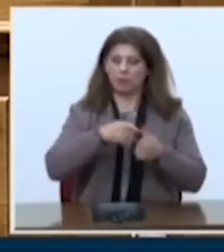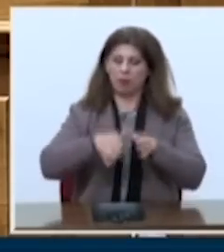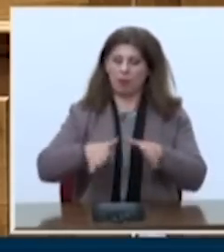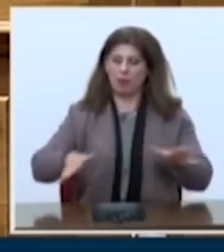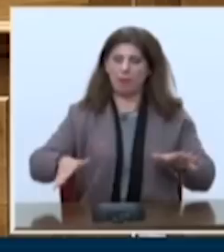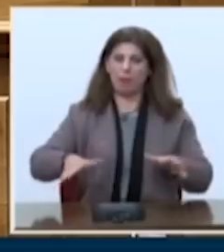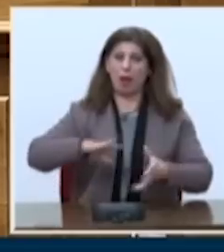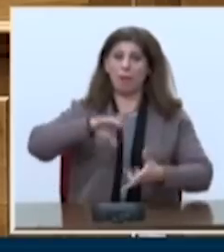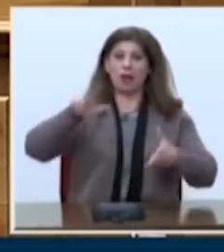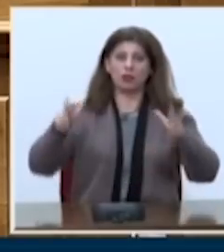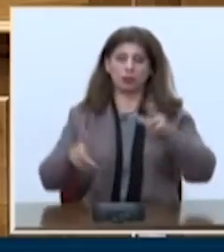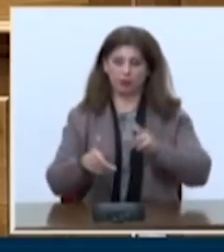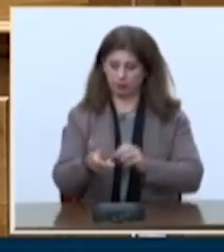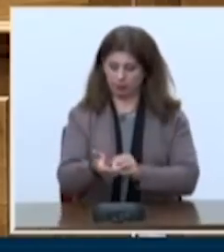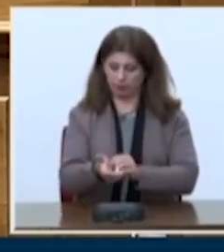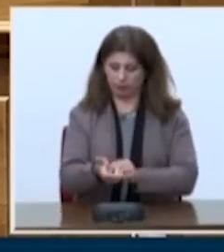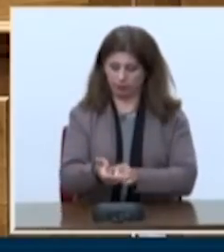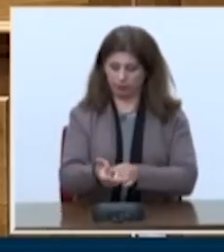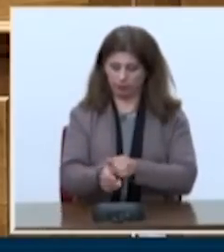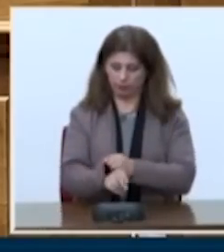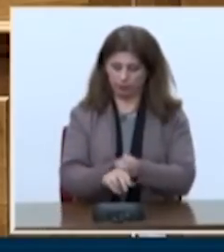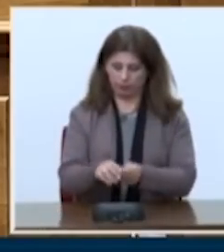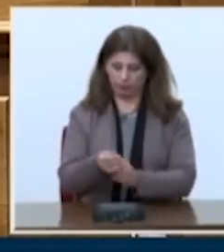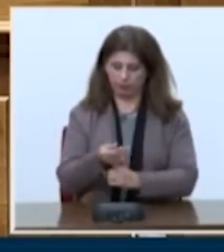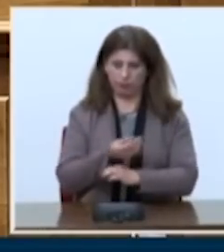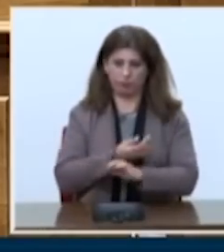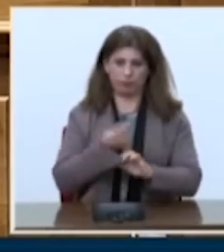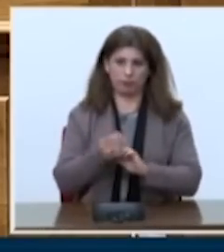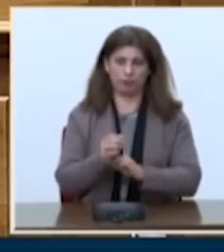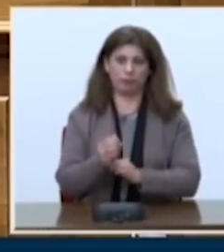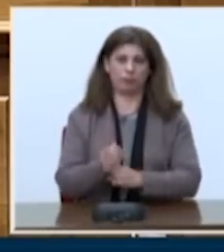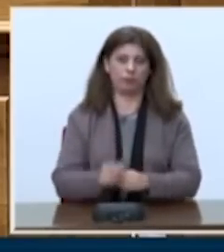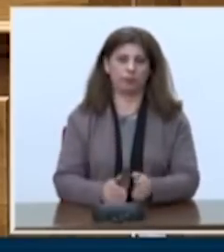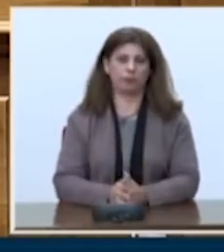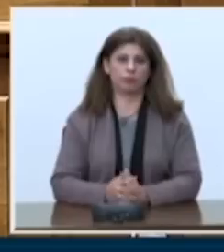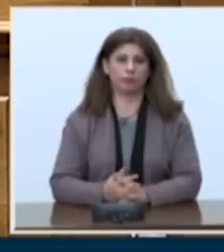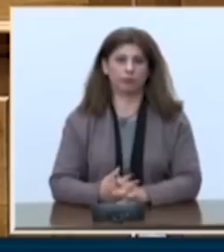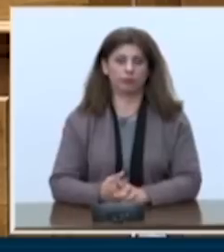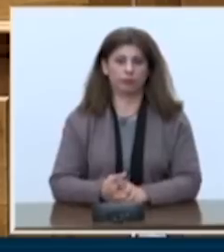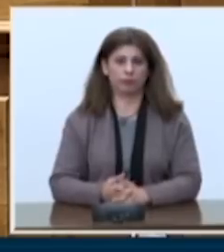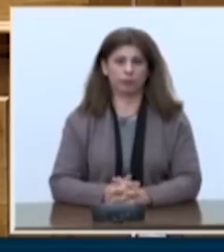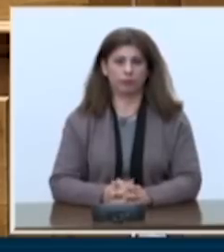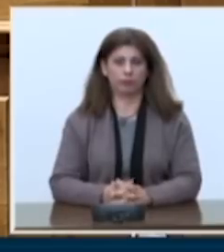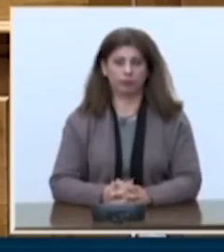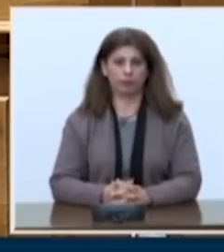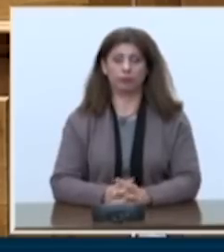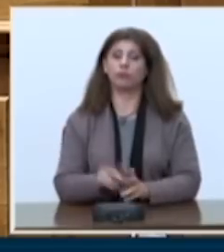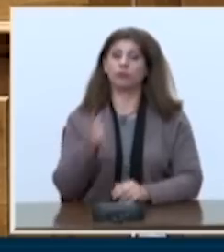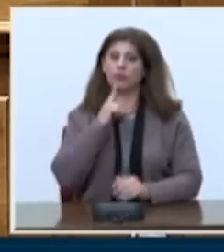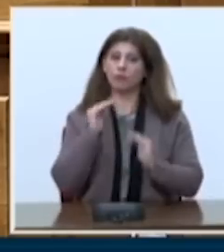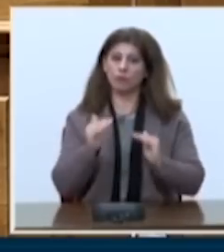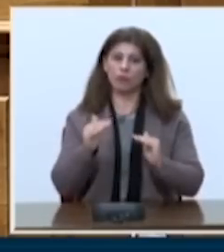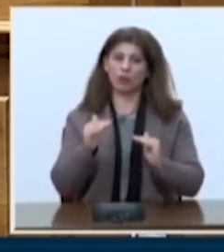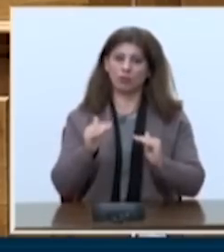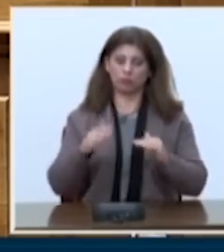Ιδρώγειο. Άλλωστε, αυτοί οι ανταγωνισμοί θα κρίνουν τα επόμενα χρόνια την ίδια την